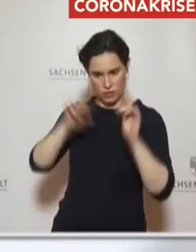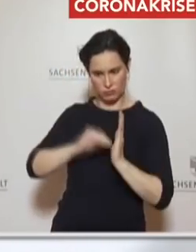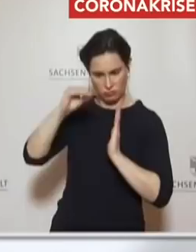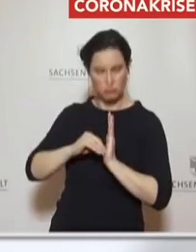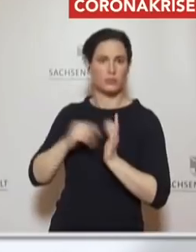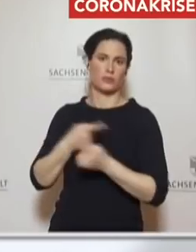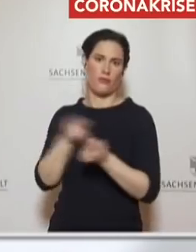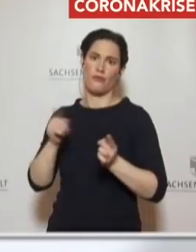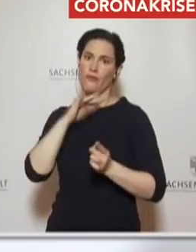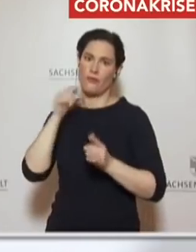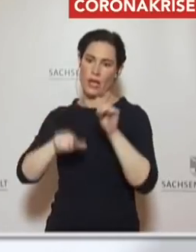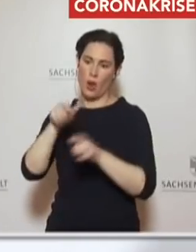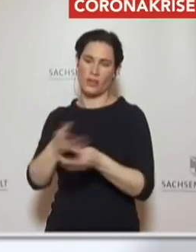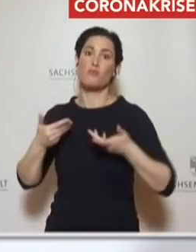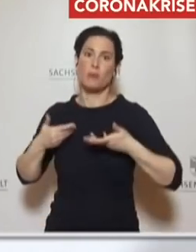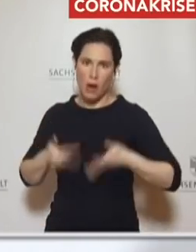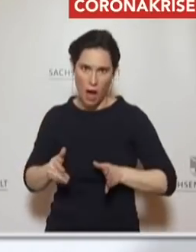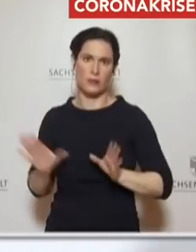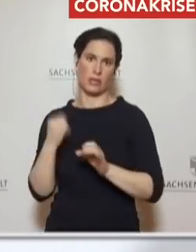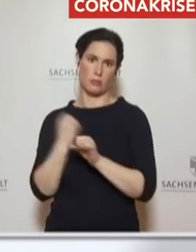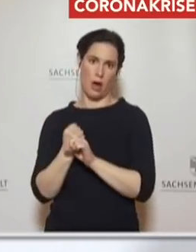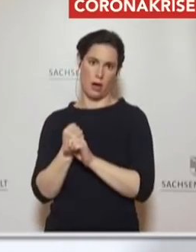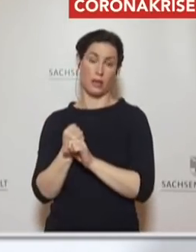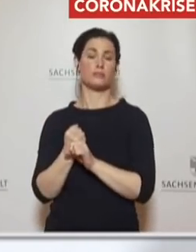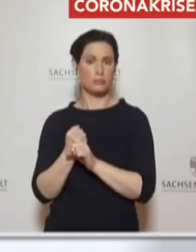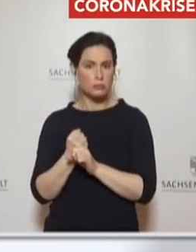sehr hoch, sodass wir also auch da